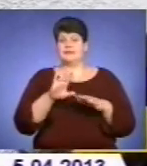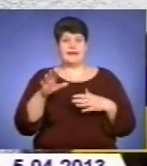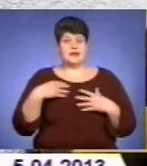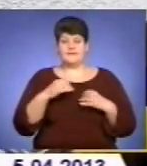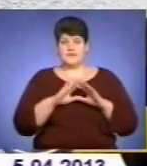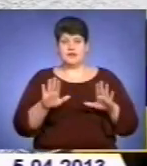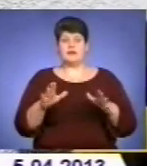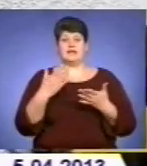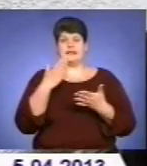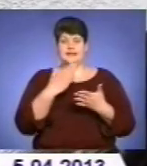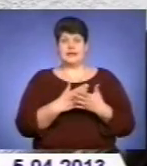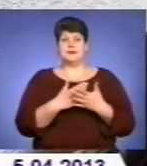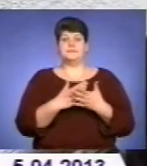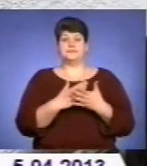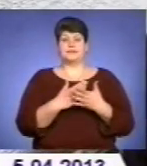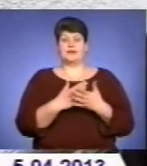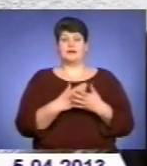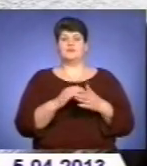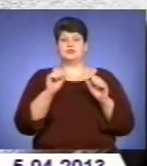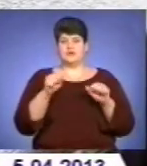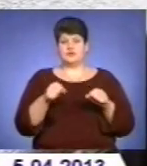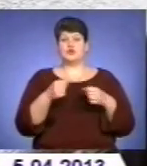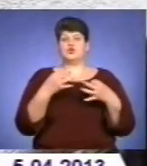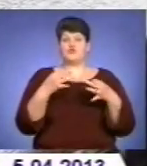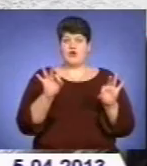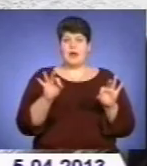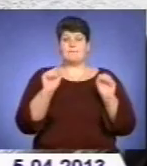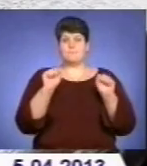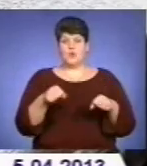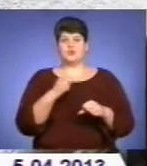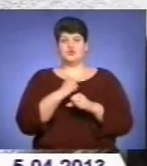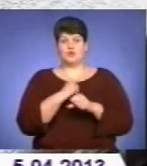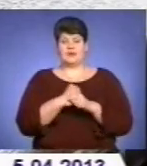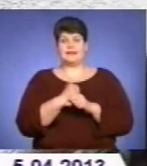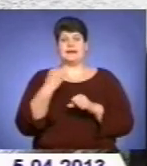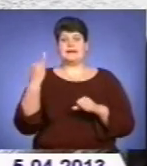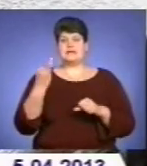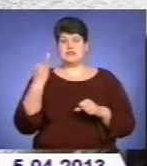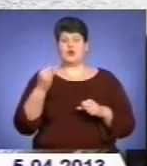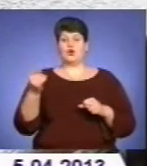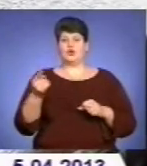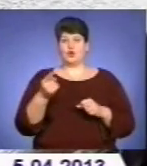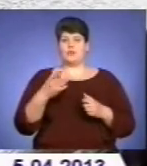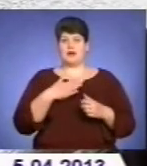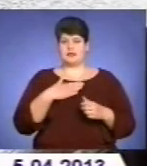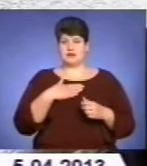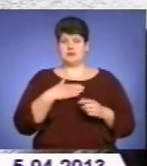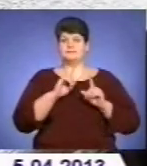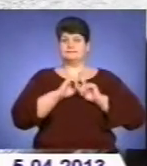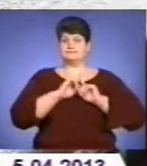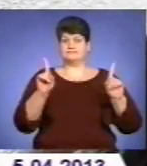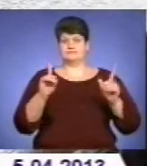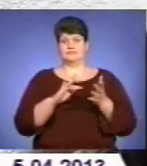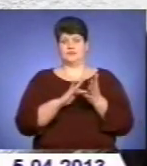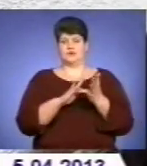є певні прожекти, які дозволять і які можуть зробити із того Тернополя нашого, і зумінку туристичну.